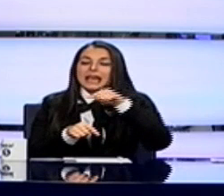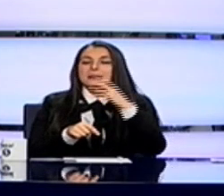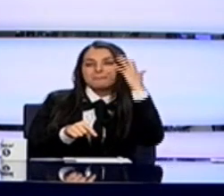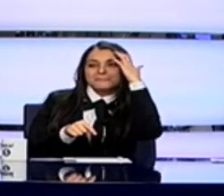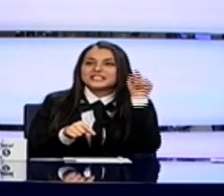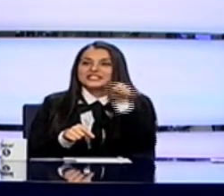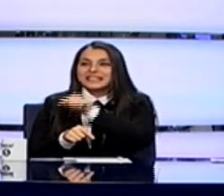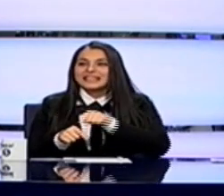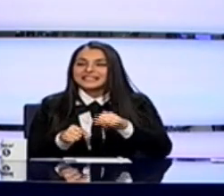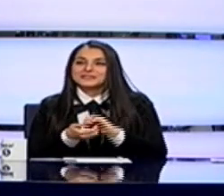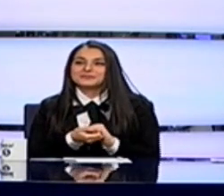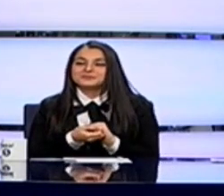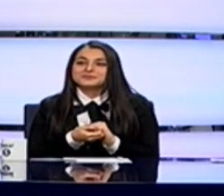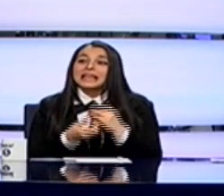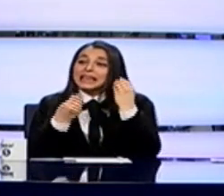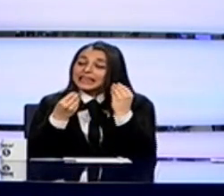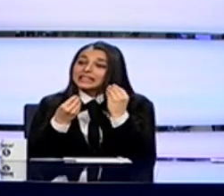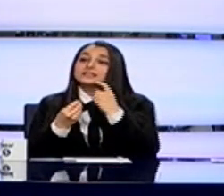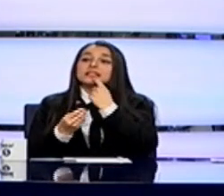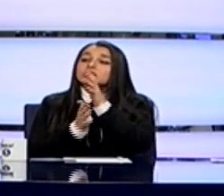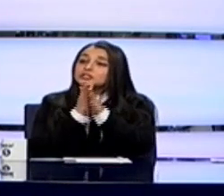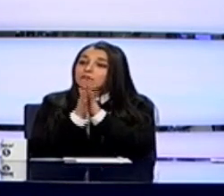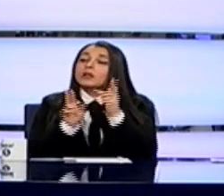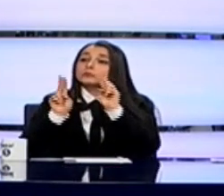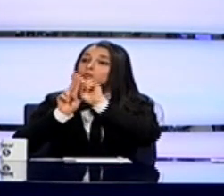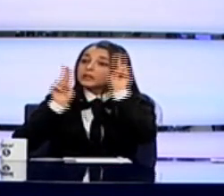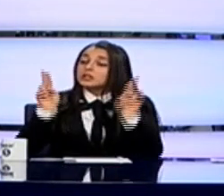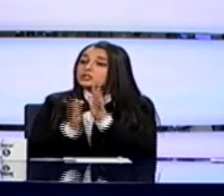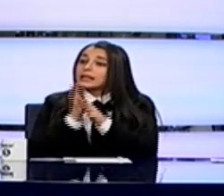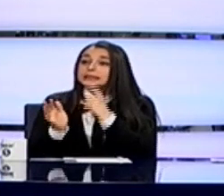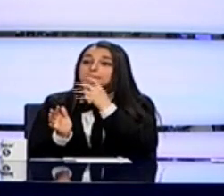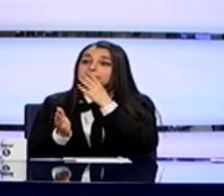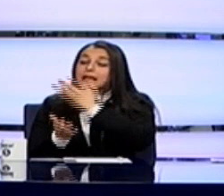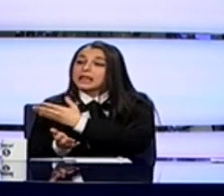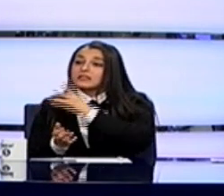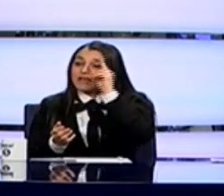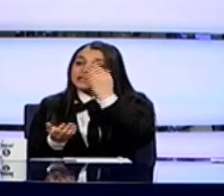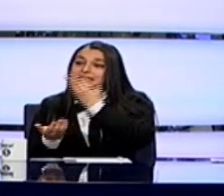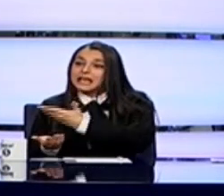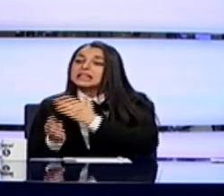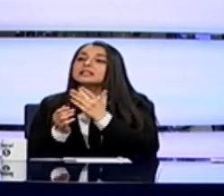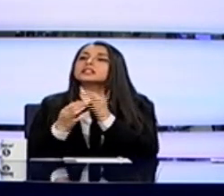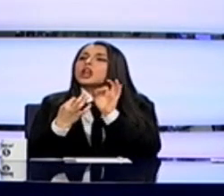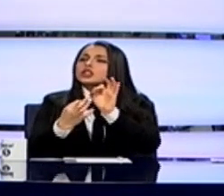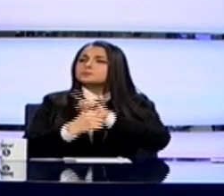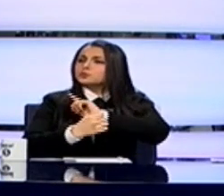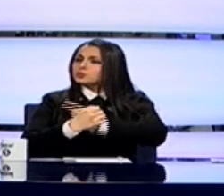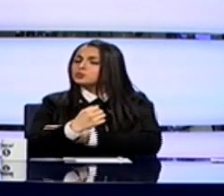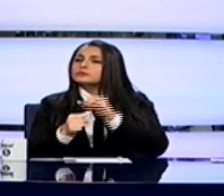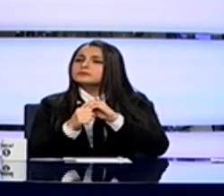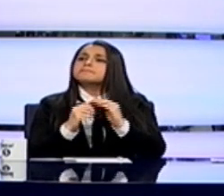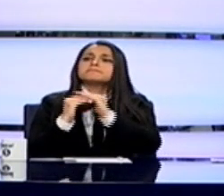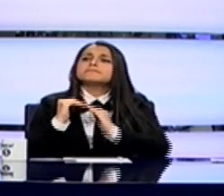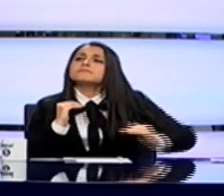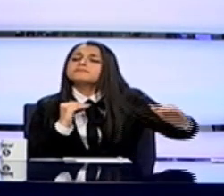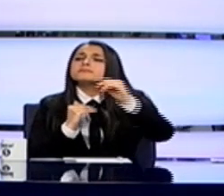başlıcalarıdır. İyi derecede işaret dili ve uluslararası işaret dili bilen Çelik, iletişimin gücünü kullanarak milyonlarca